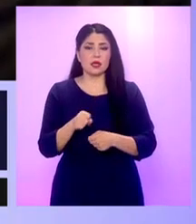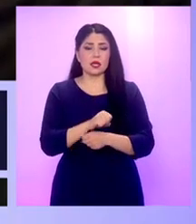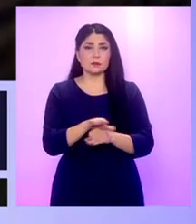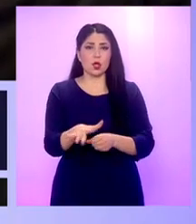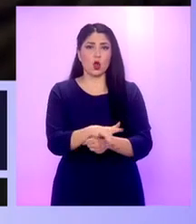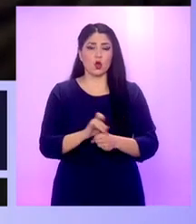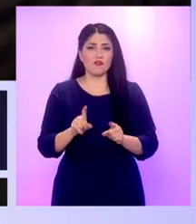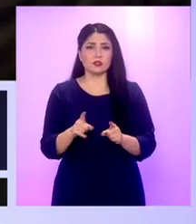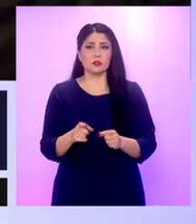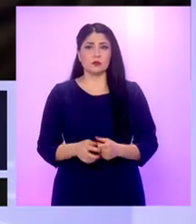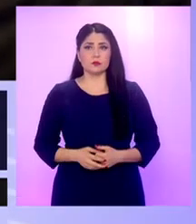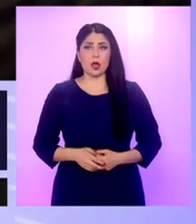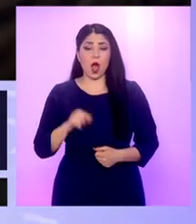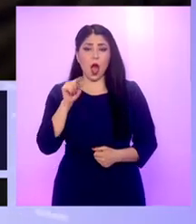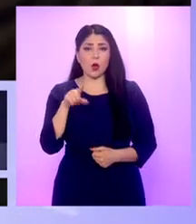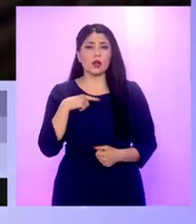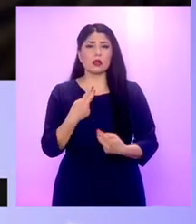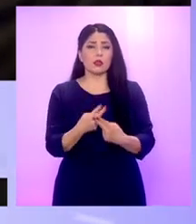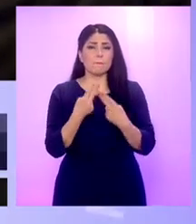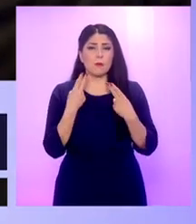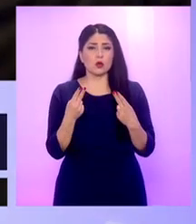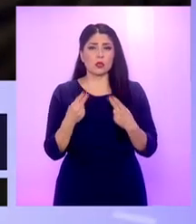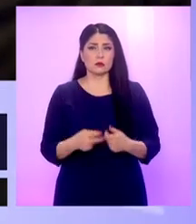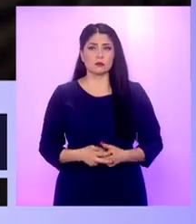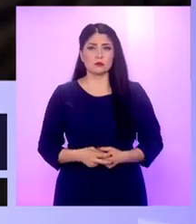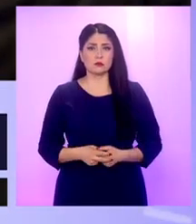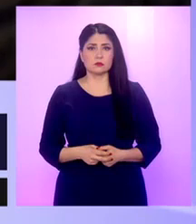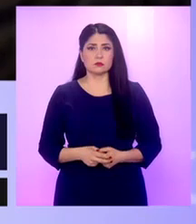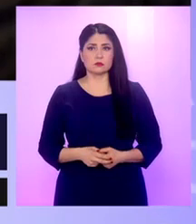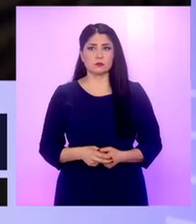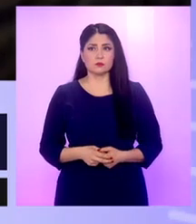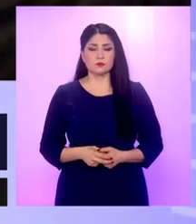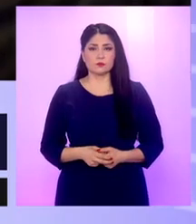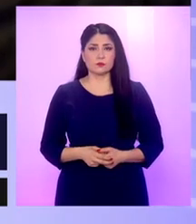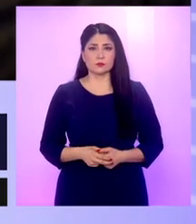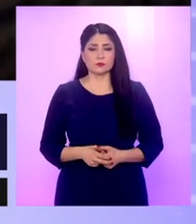era punctul central unde aș fi văzut